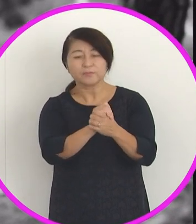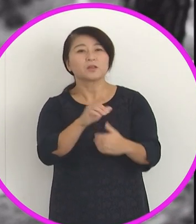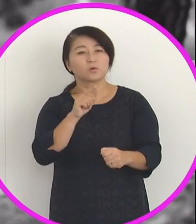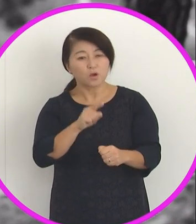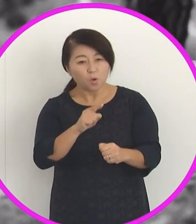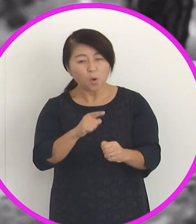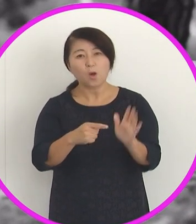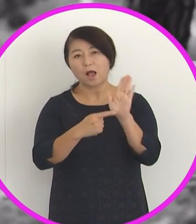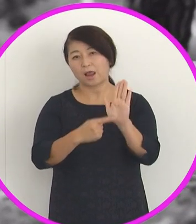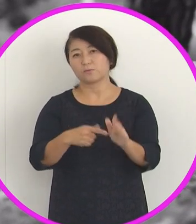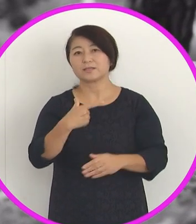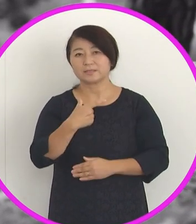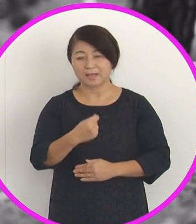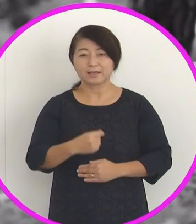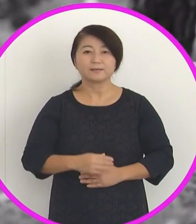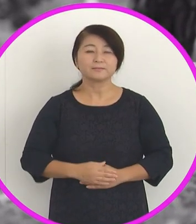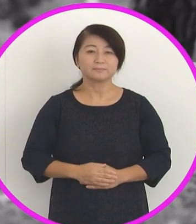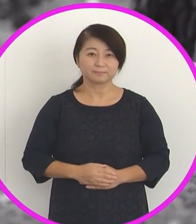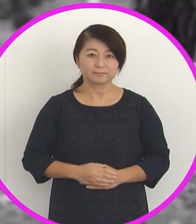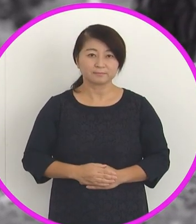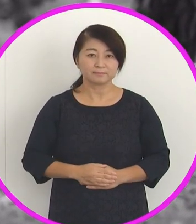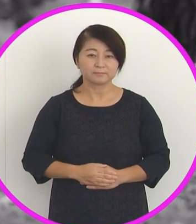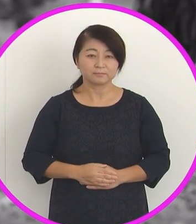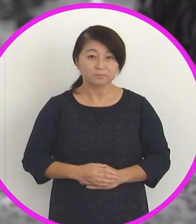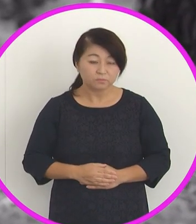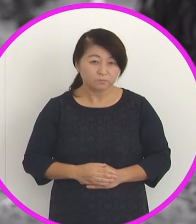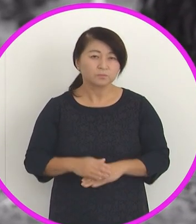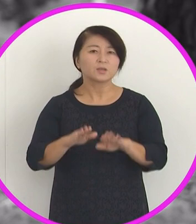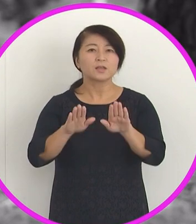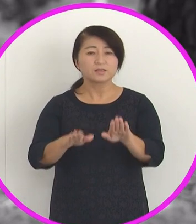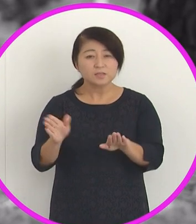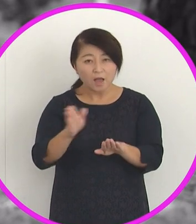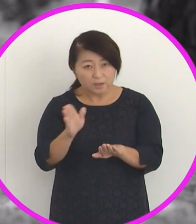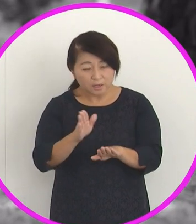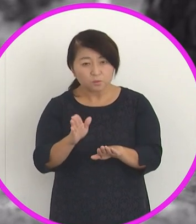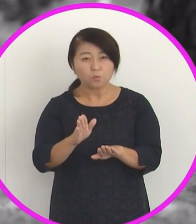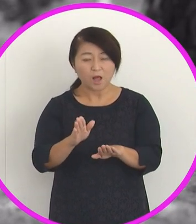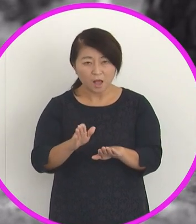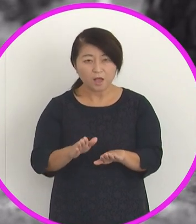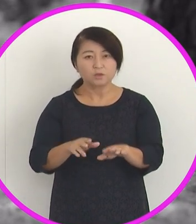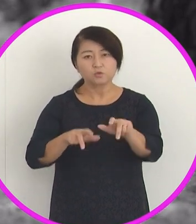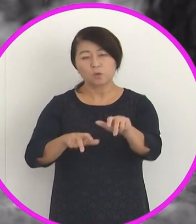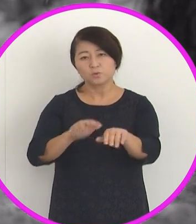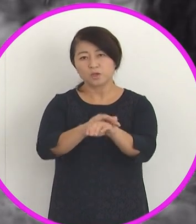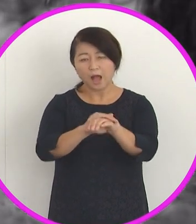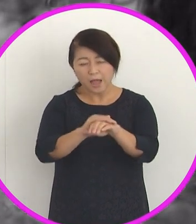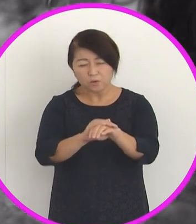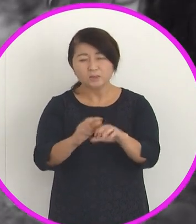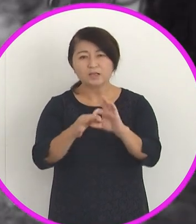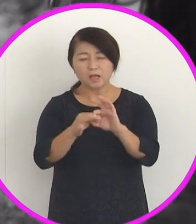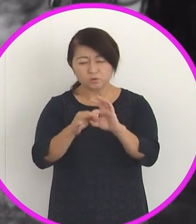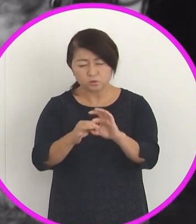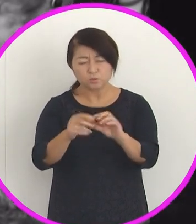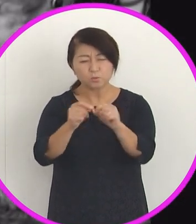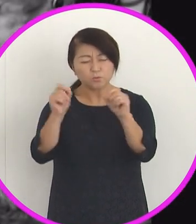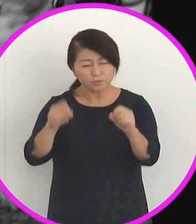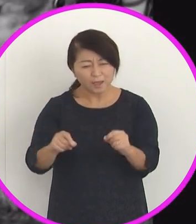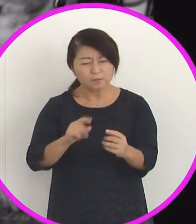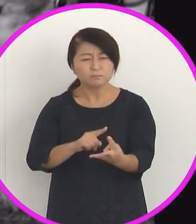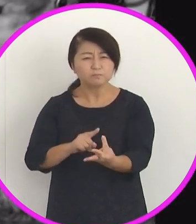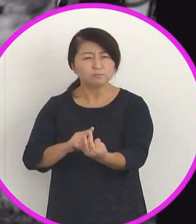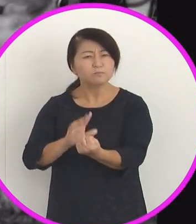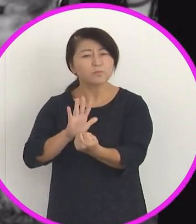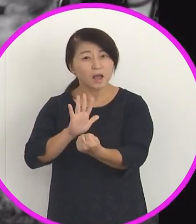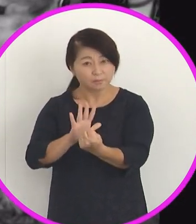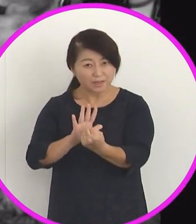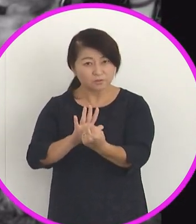という思いから企画しました。昨今、動物愛護に関わる問題等を多く見聞きするようになりましたが、まずは